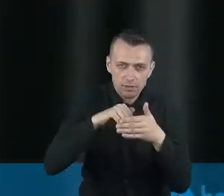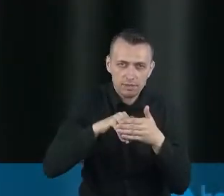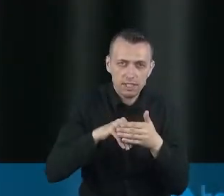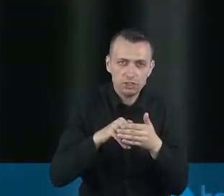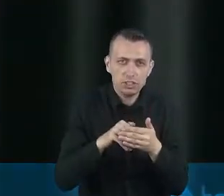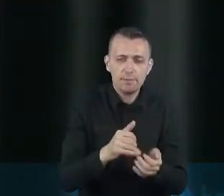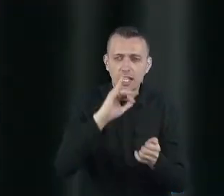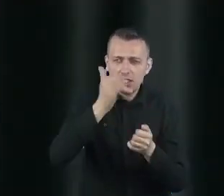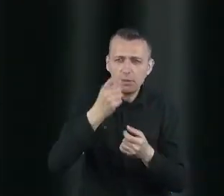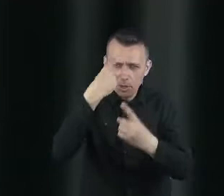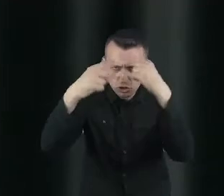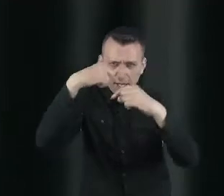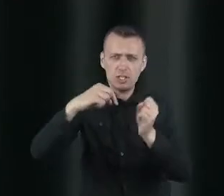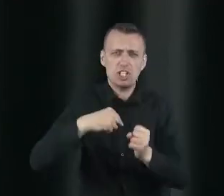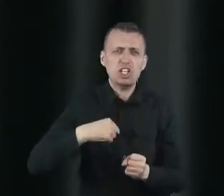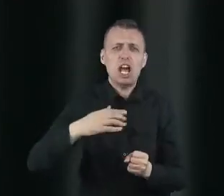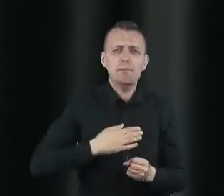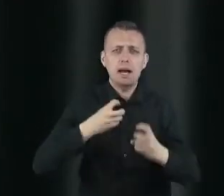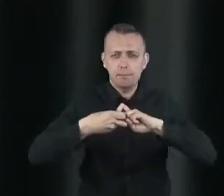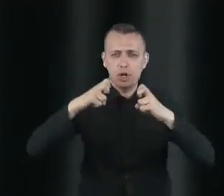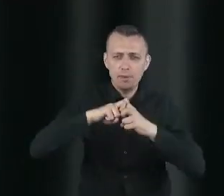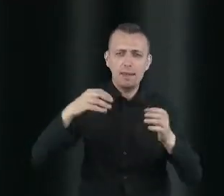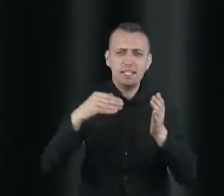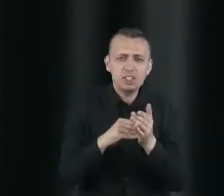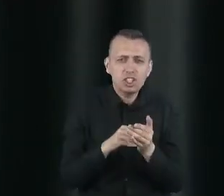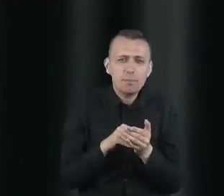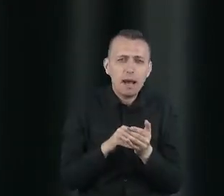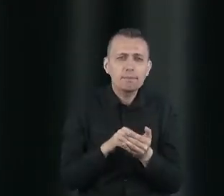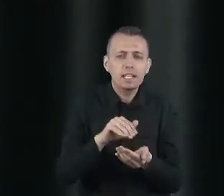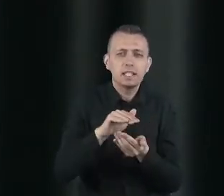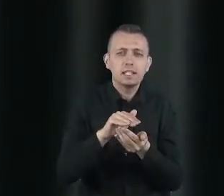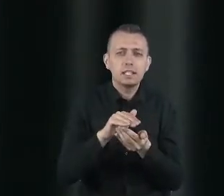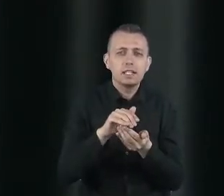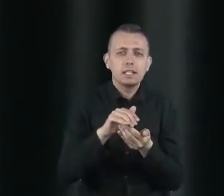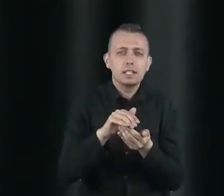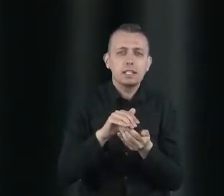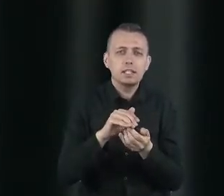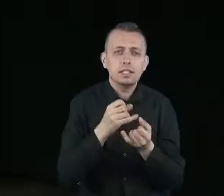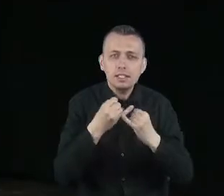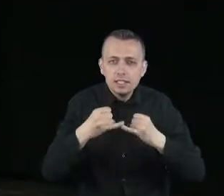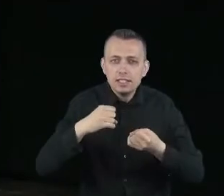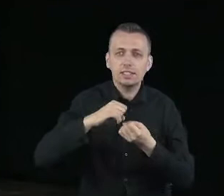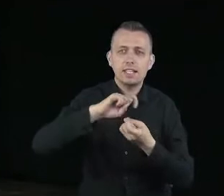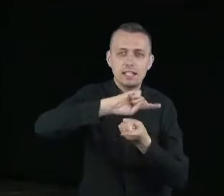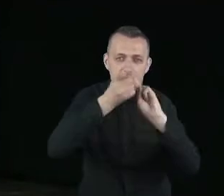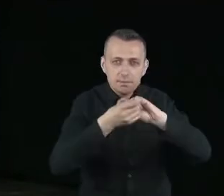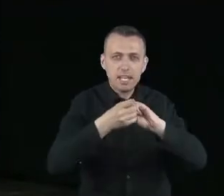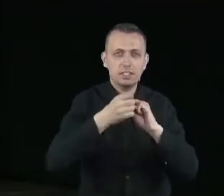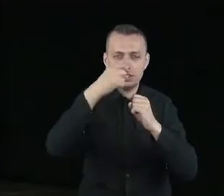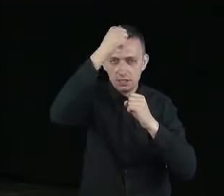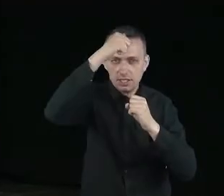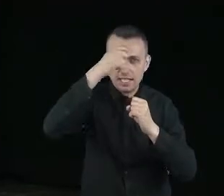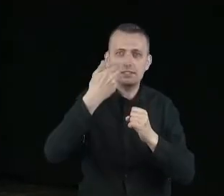stoją przede mną i staram się problemy traktować z założenia, podmieniać to słowo na wyzwania. Ważne, by budzić się